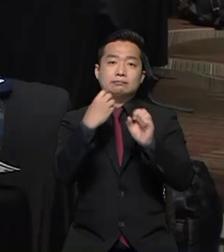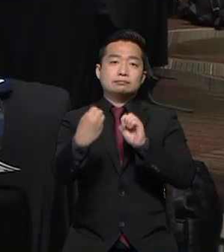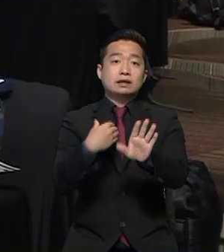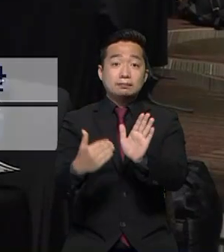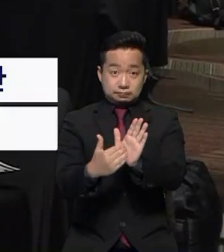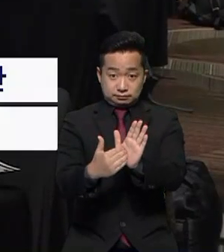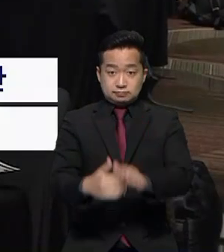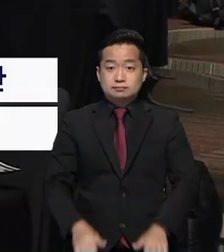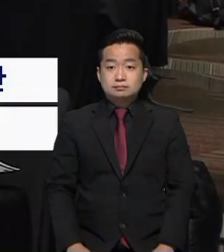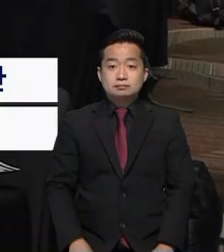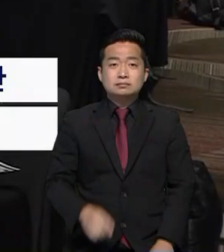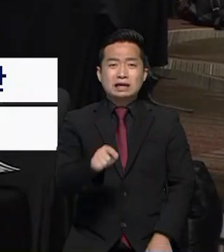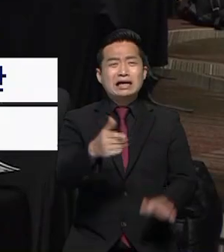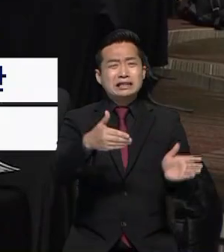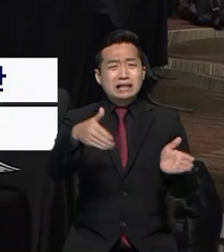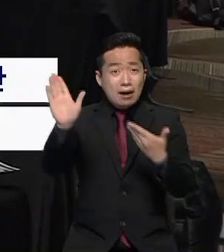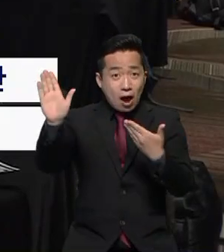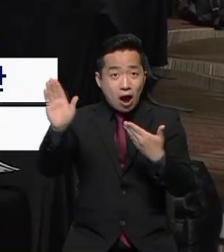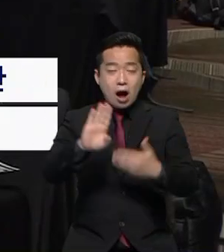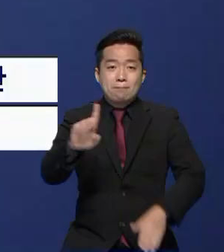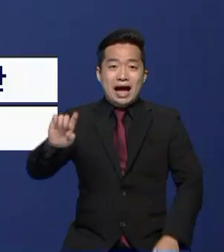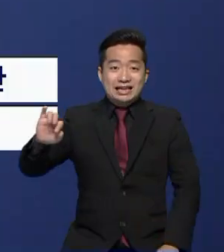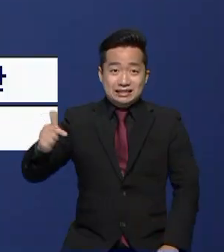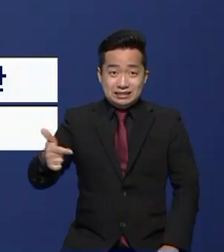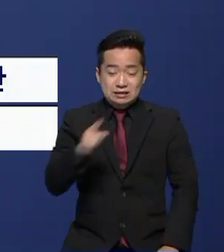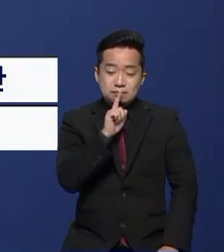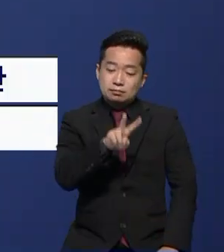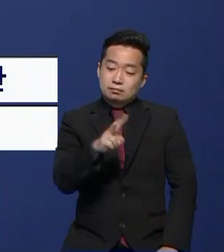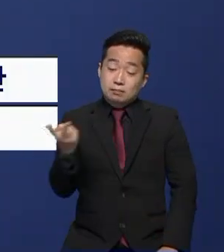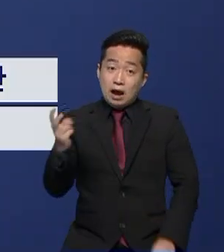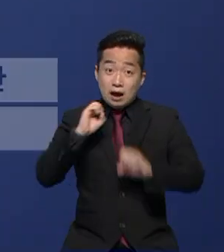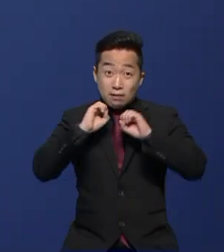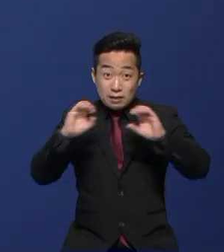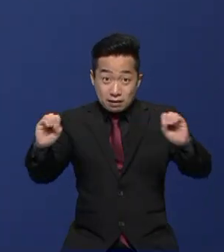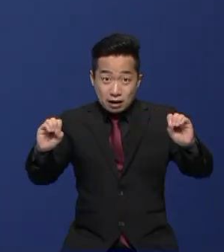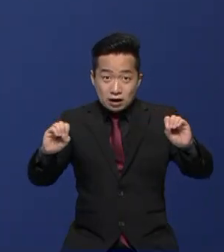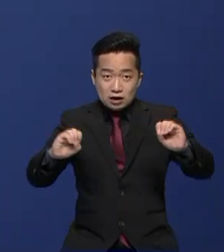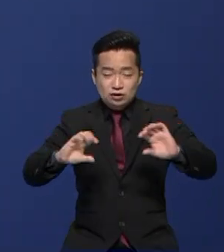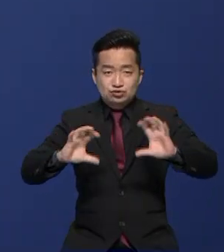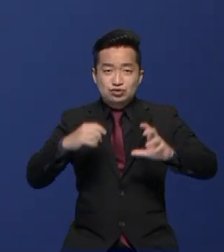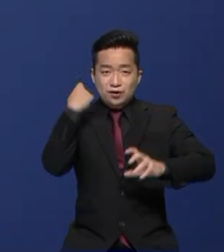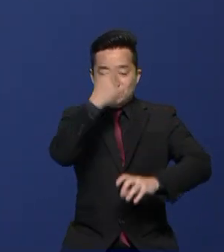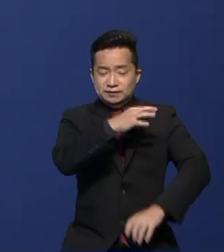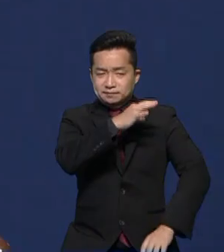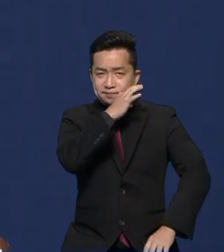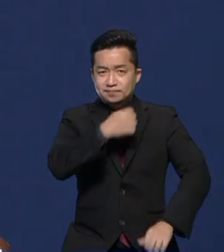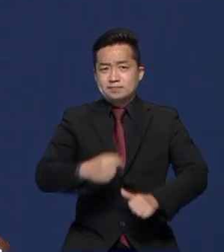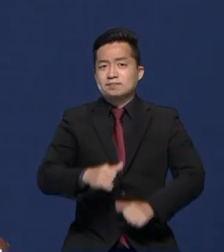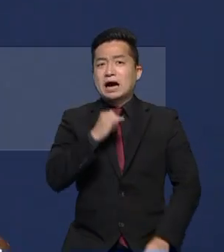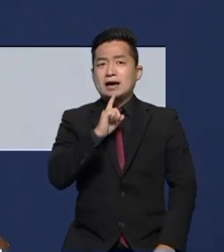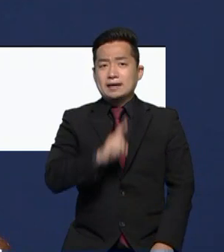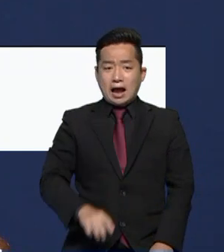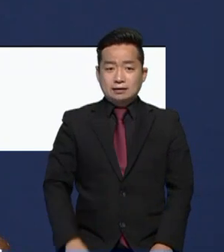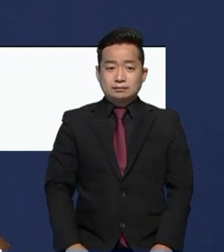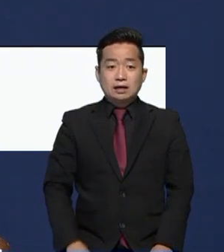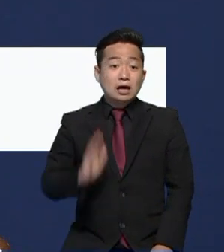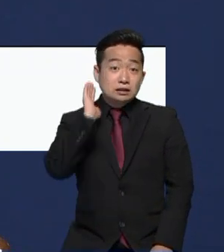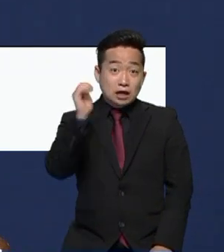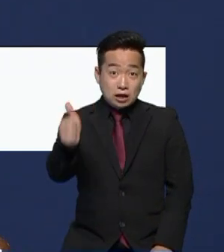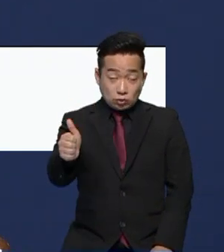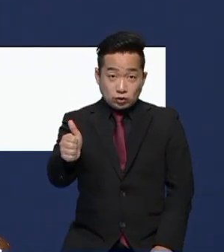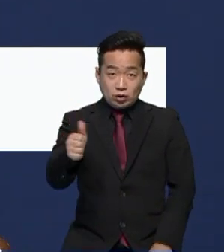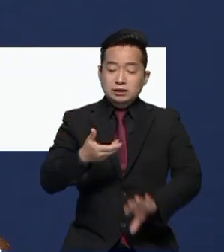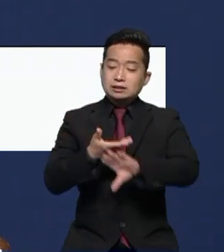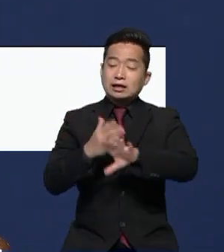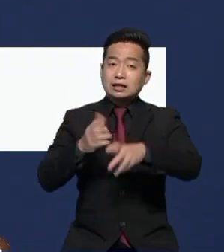그러면서 날리면을 바이든이로 옮겨 전한 행위를 국익 자해 행위라고 비난했습니다. 대통령의 외교 활동을